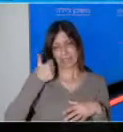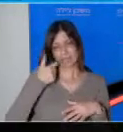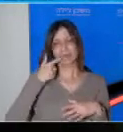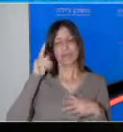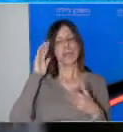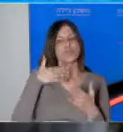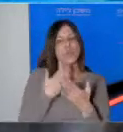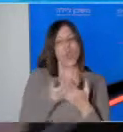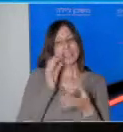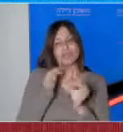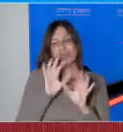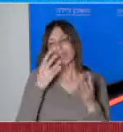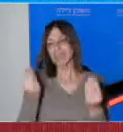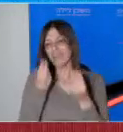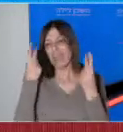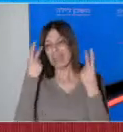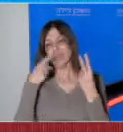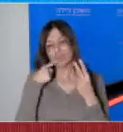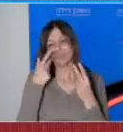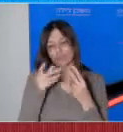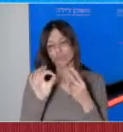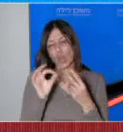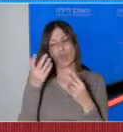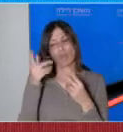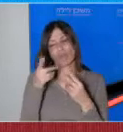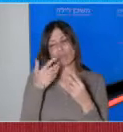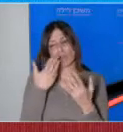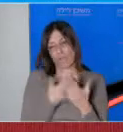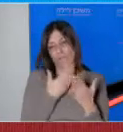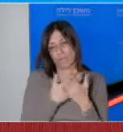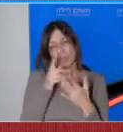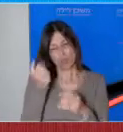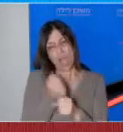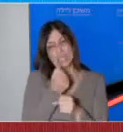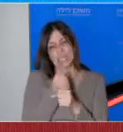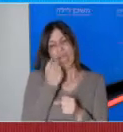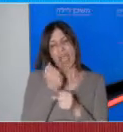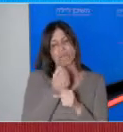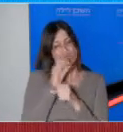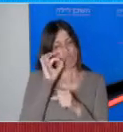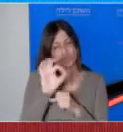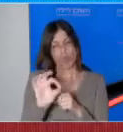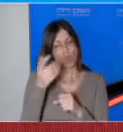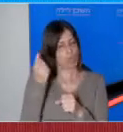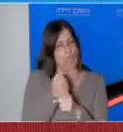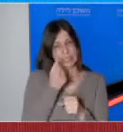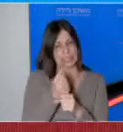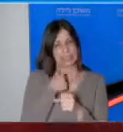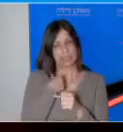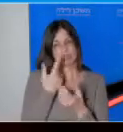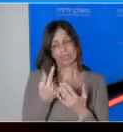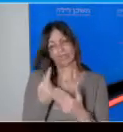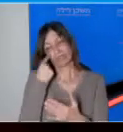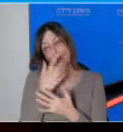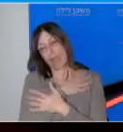שמנדלבליט, אולי הטענה העיקרית של הימין כנגדו, זה העובדה שהוא עשה את העבודה שלו. הוא עשה את העבודה שלו, מוצא חן בעיניכם